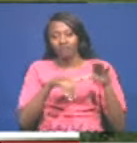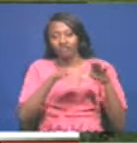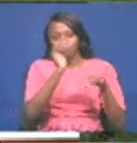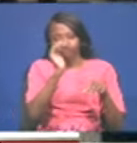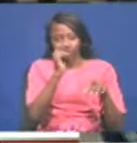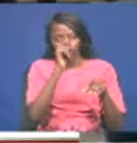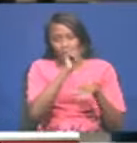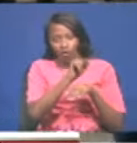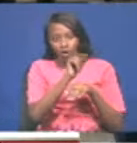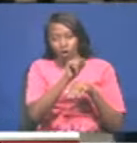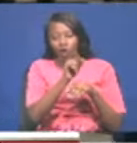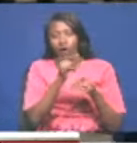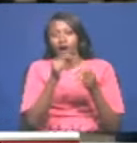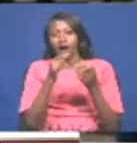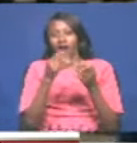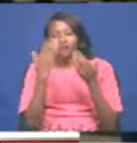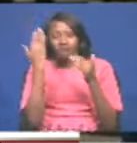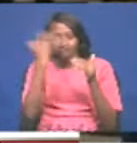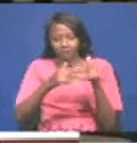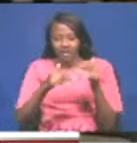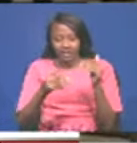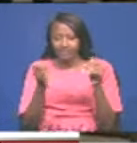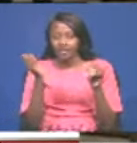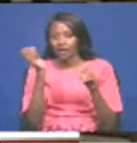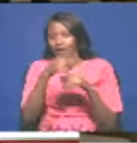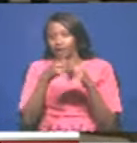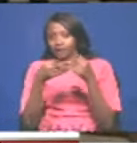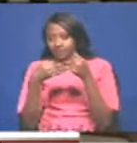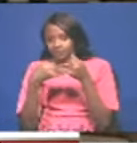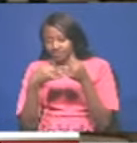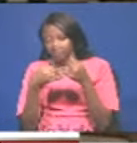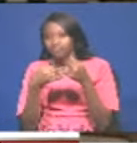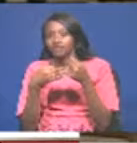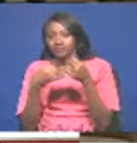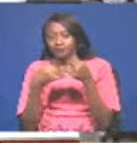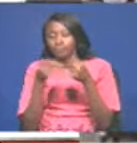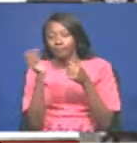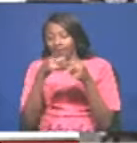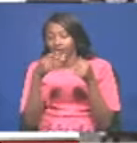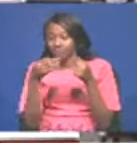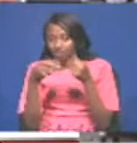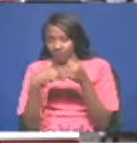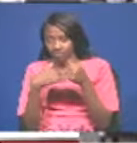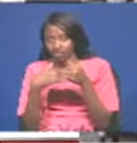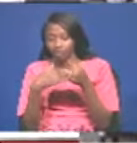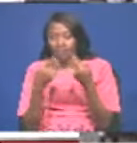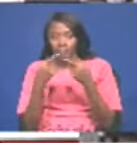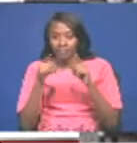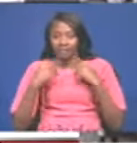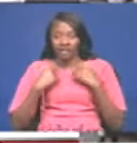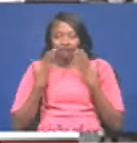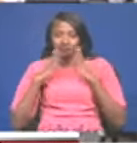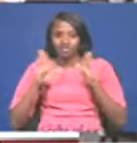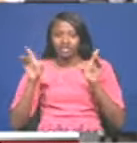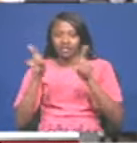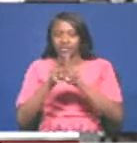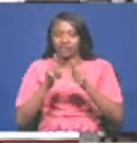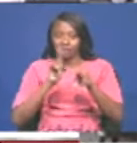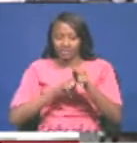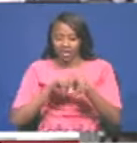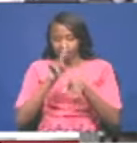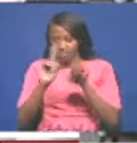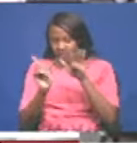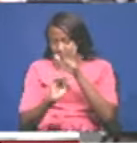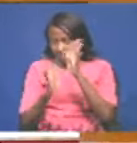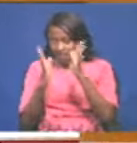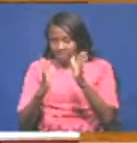wake ulikamilika tarehe 9 mwezi uliopita wakati wa Kenya walichagua serikali mpya. Baraza hilo la kwanza liliangazia hali ya